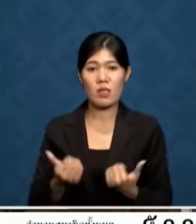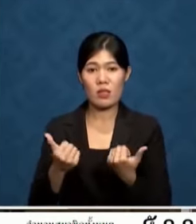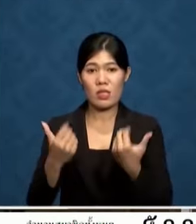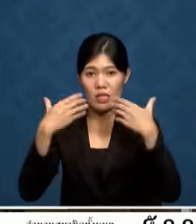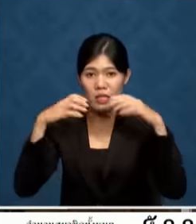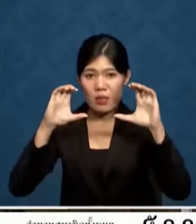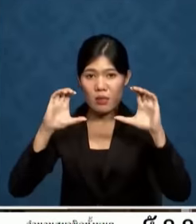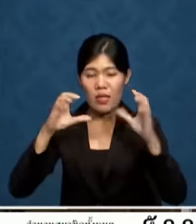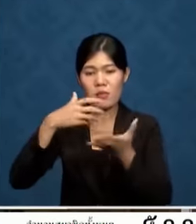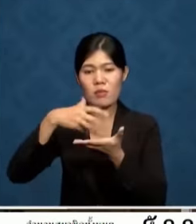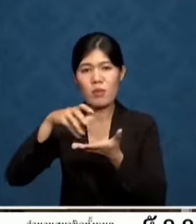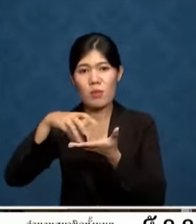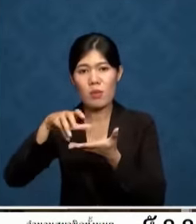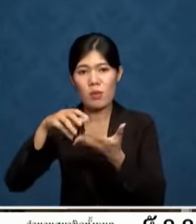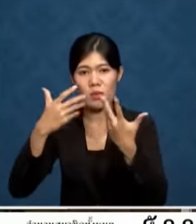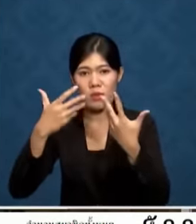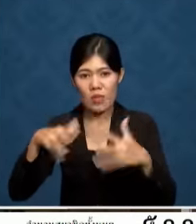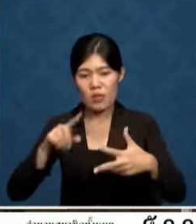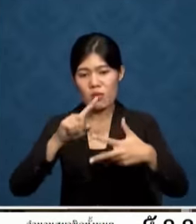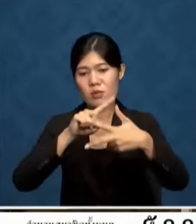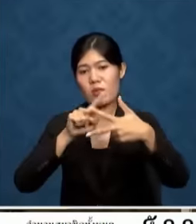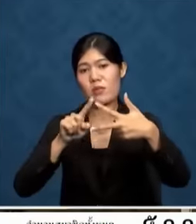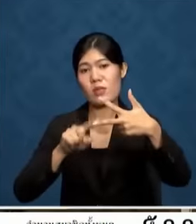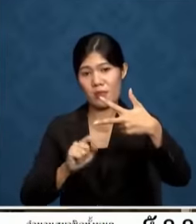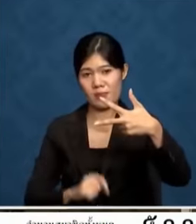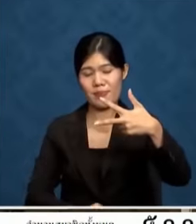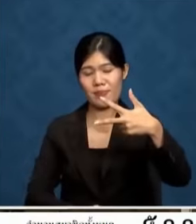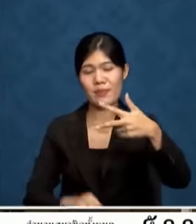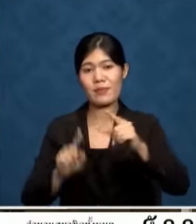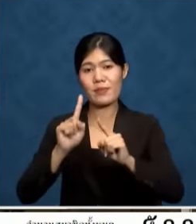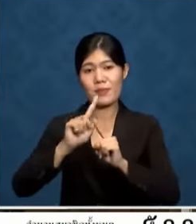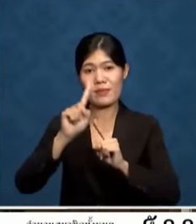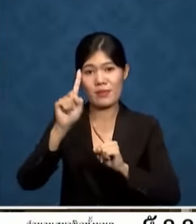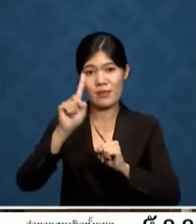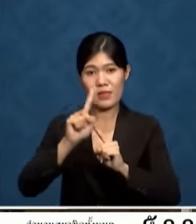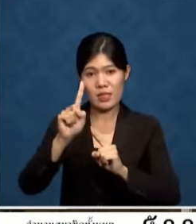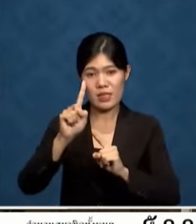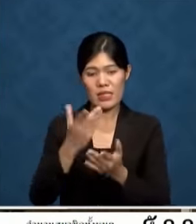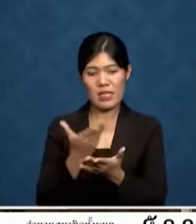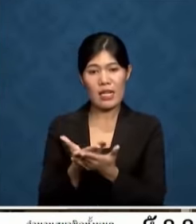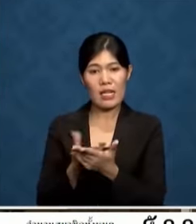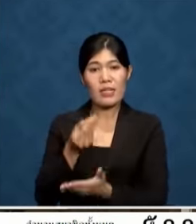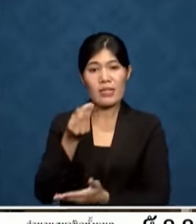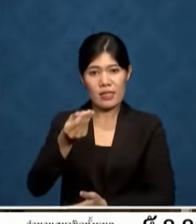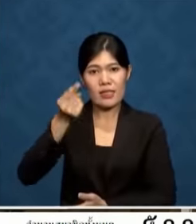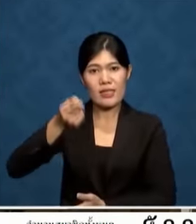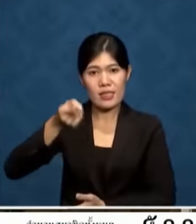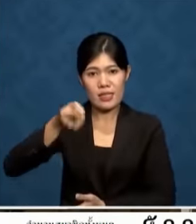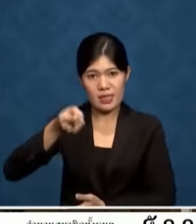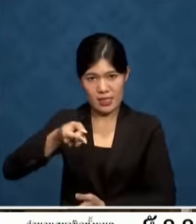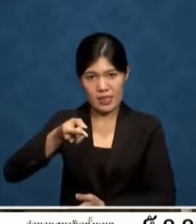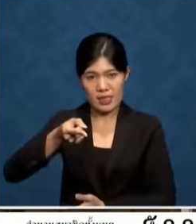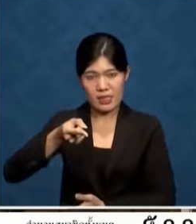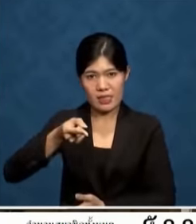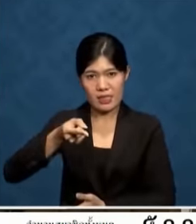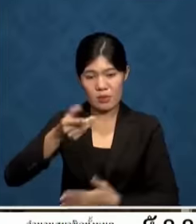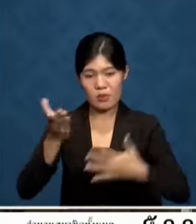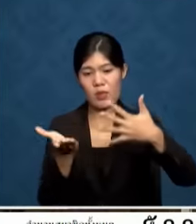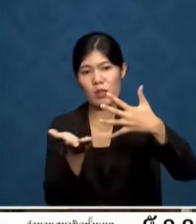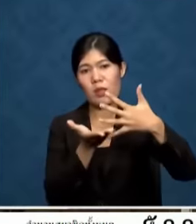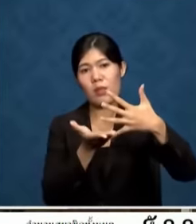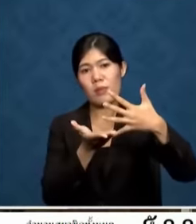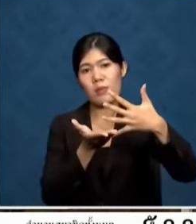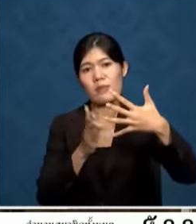ิิอ wallet 3ข้อ1แจกแน่ในไตรมาส 4ปีนี้